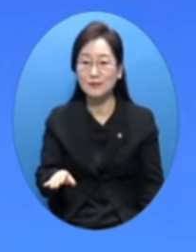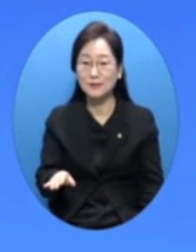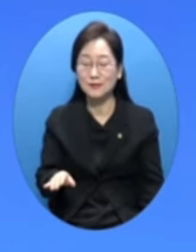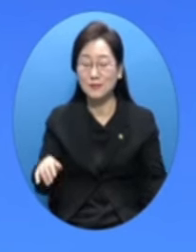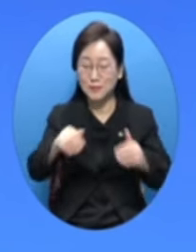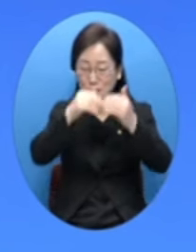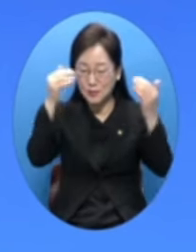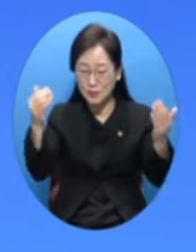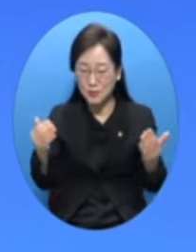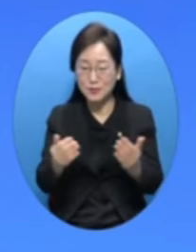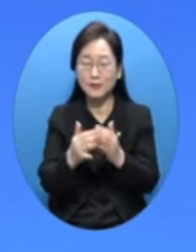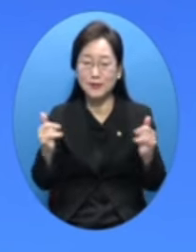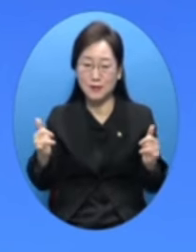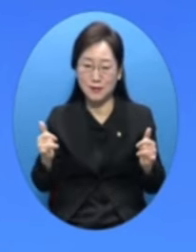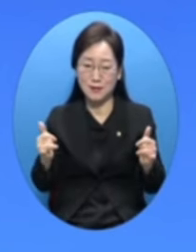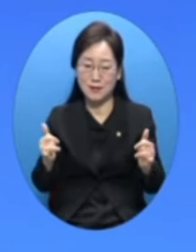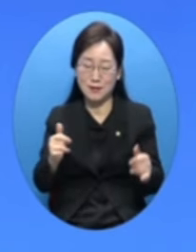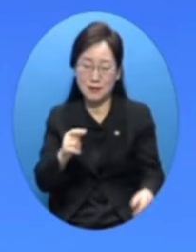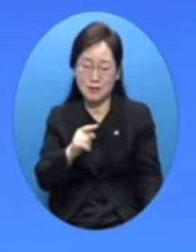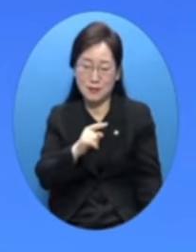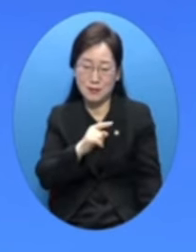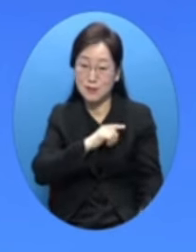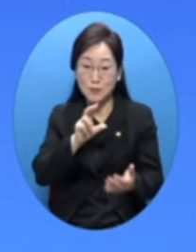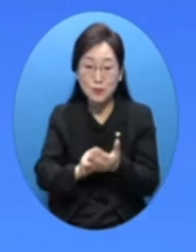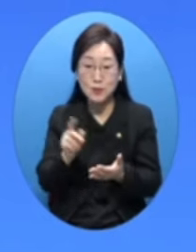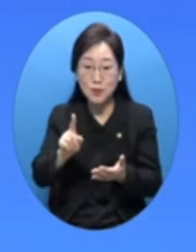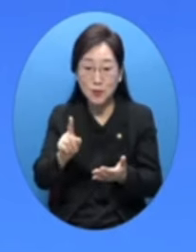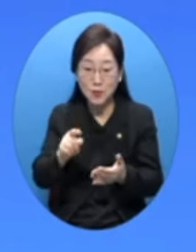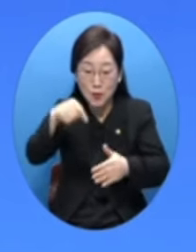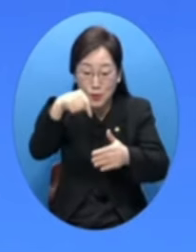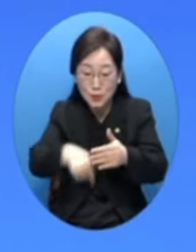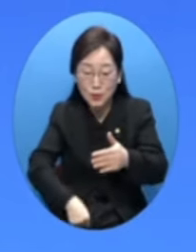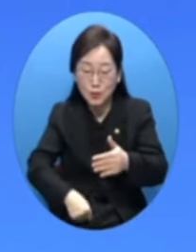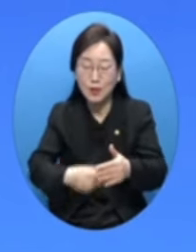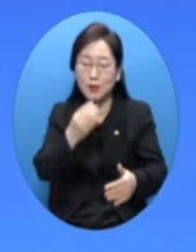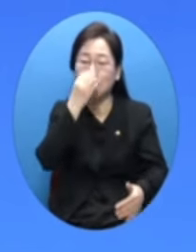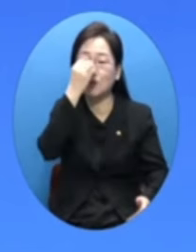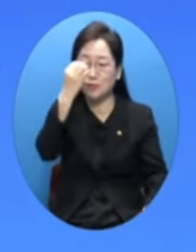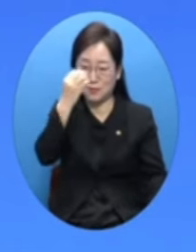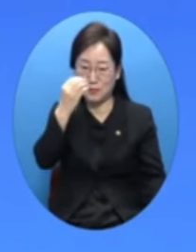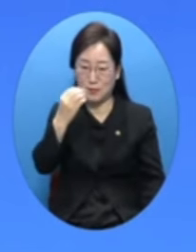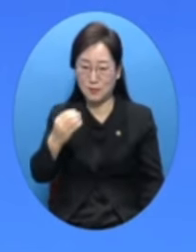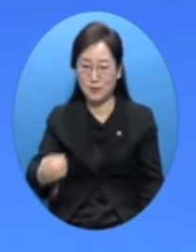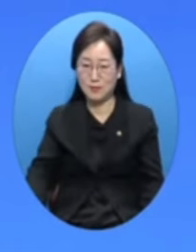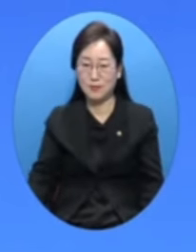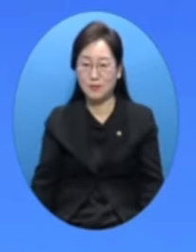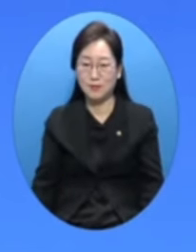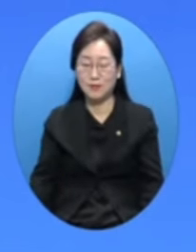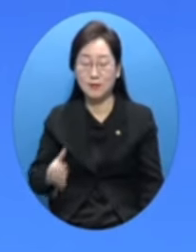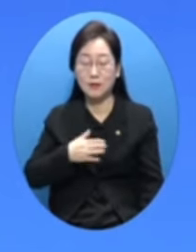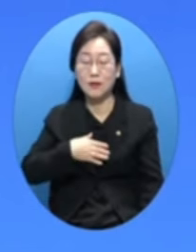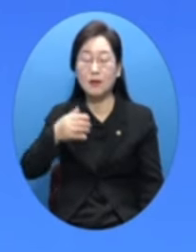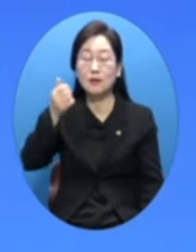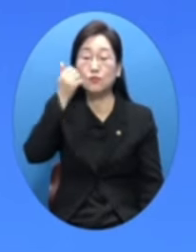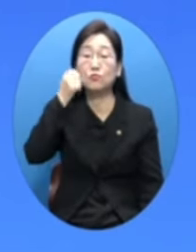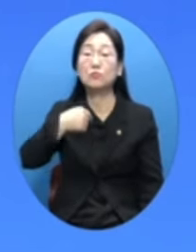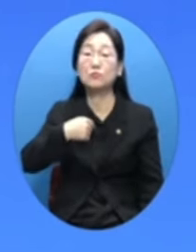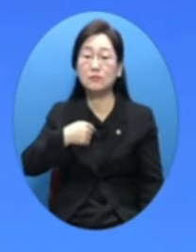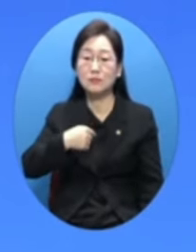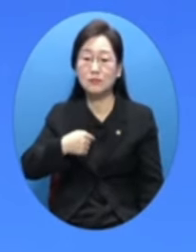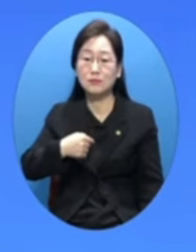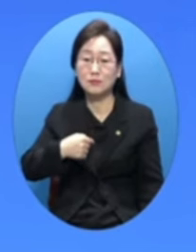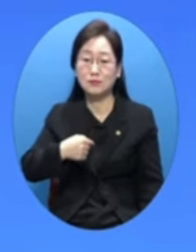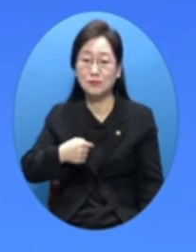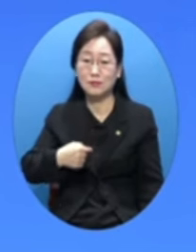모든 사람들의 가장 큰 적은 우리에게 자리 잡고 있는 교만입니다. 교만. 내가 누군데.